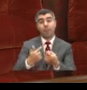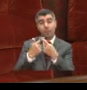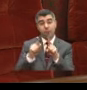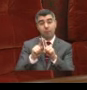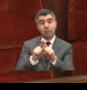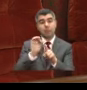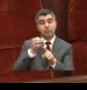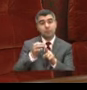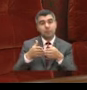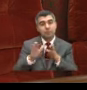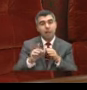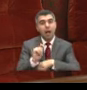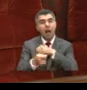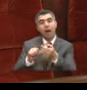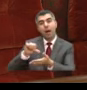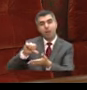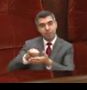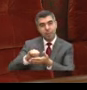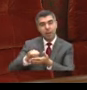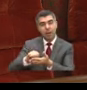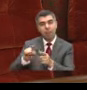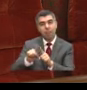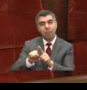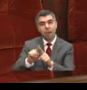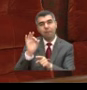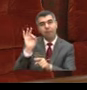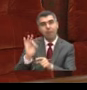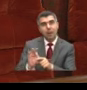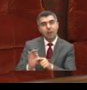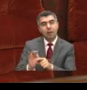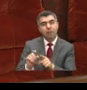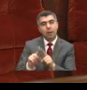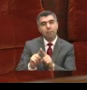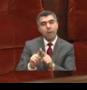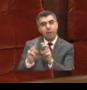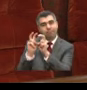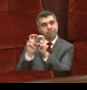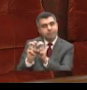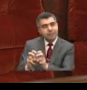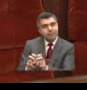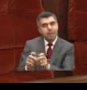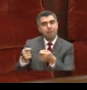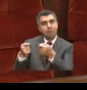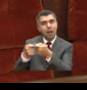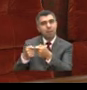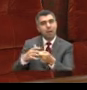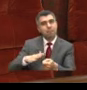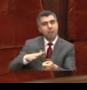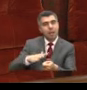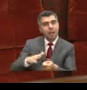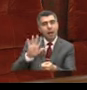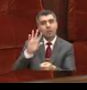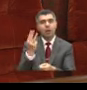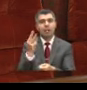إيجابي على المستوى القروي، لأن النسب على المستوى القروي هما نسب قليلة على النسبة الوطنية تقريبا